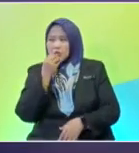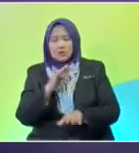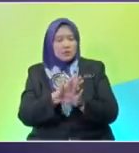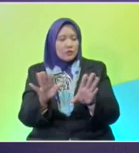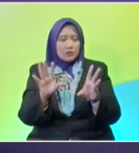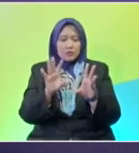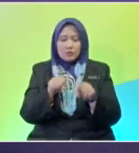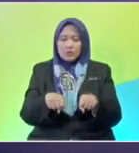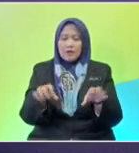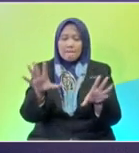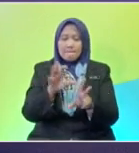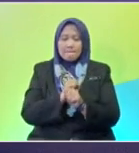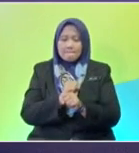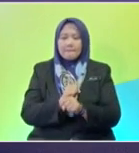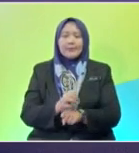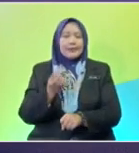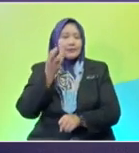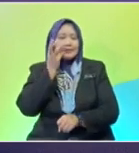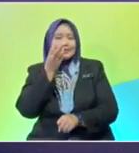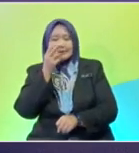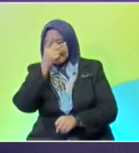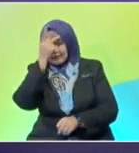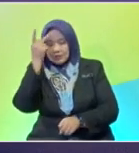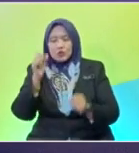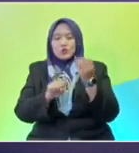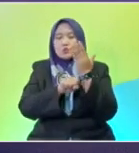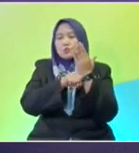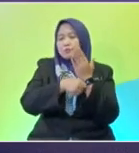sumber yang sama daripada sumber karbohidrat